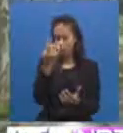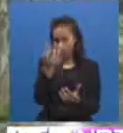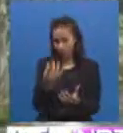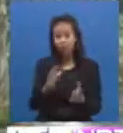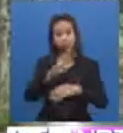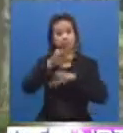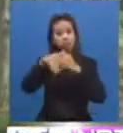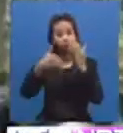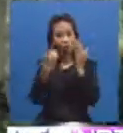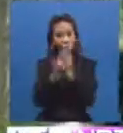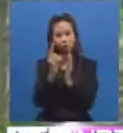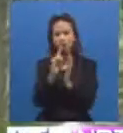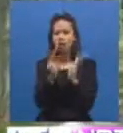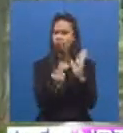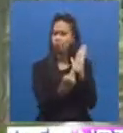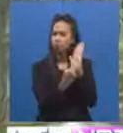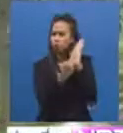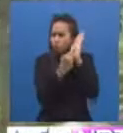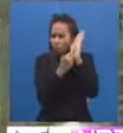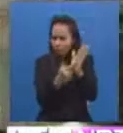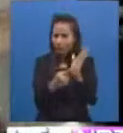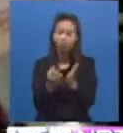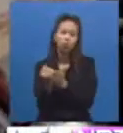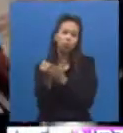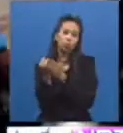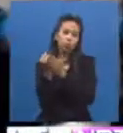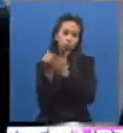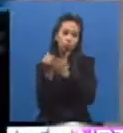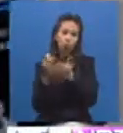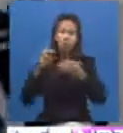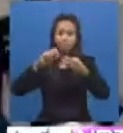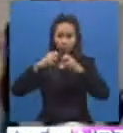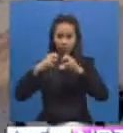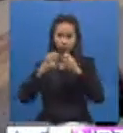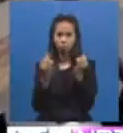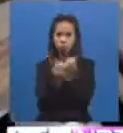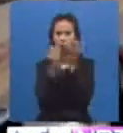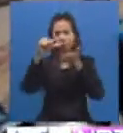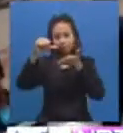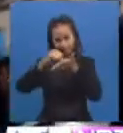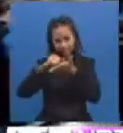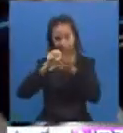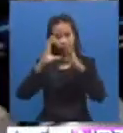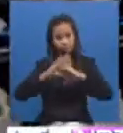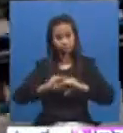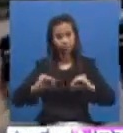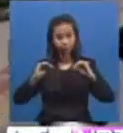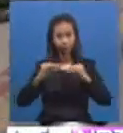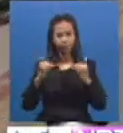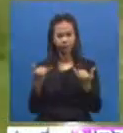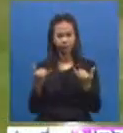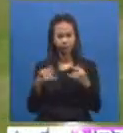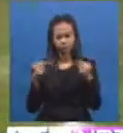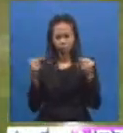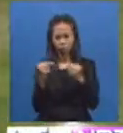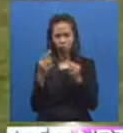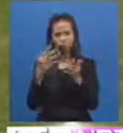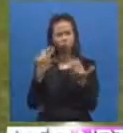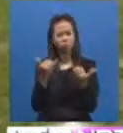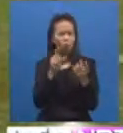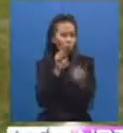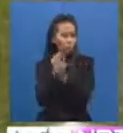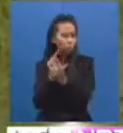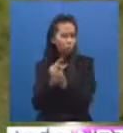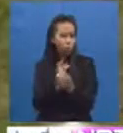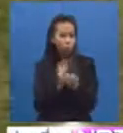ดนี้เป็นเพียงส่วนหนึ่งในการขับเคลื่อนและการแก้ไขปัญหาในพื้นที่จังหวัดชายแดนใต้โดยเฉพาะคดีความต่างๆที่เกิดขึ้นในพื้น